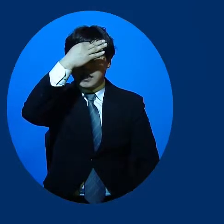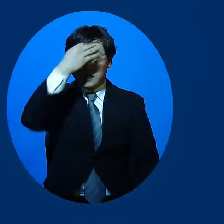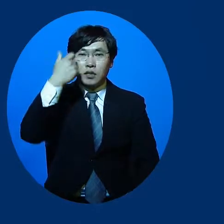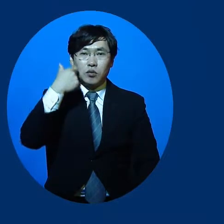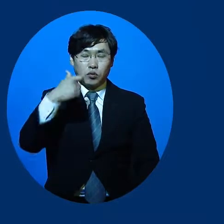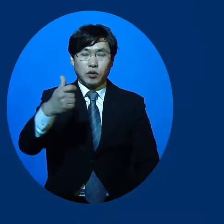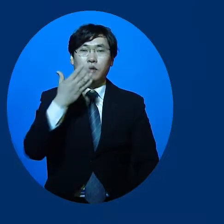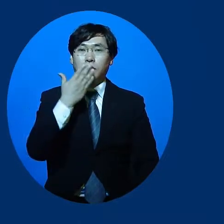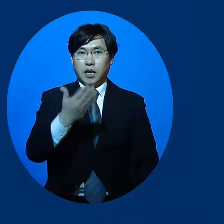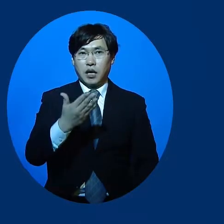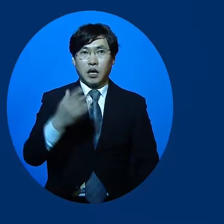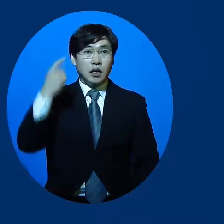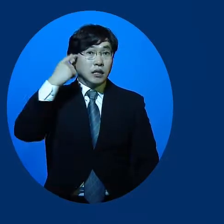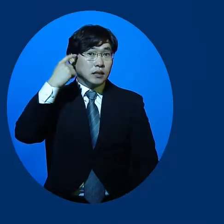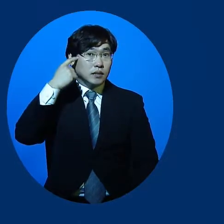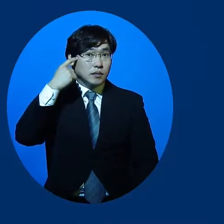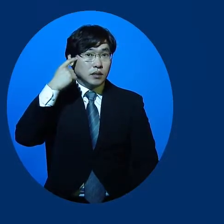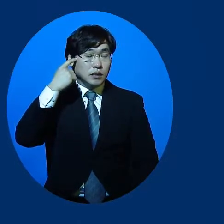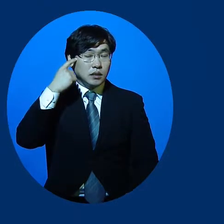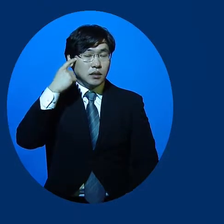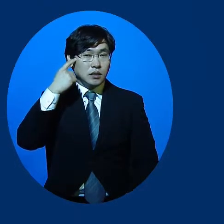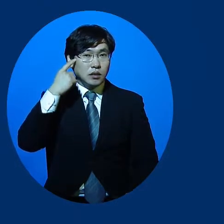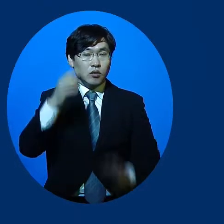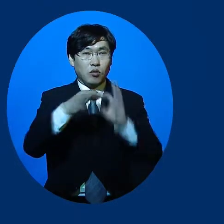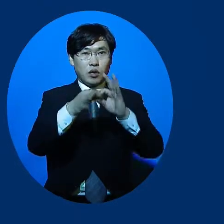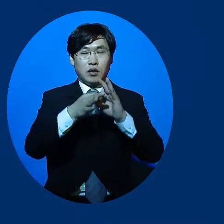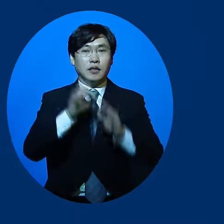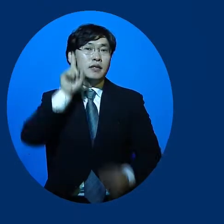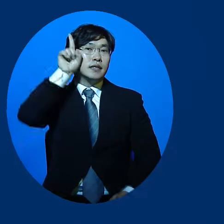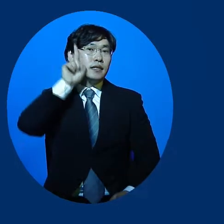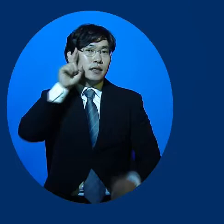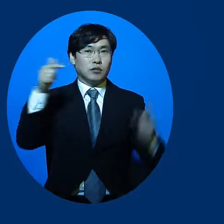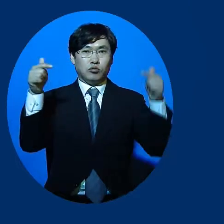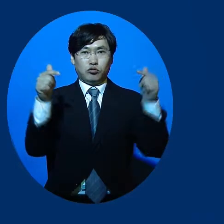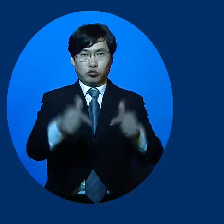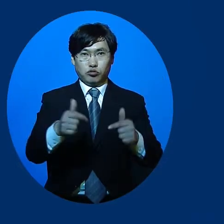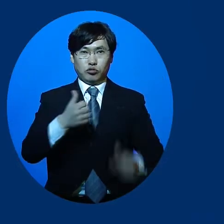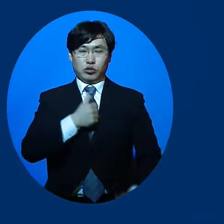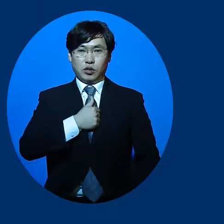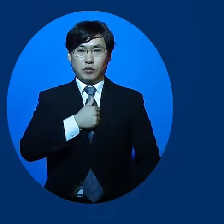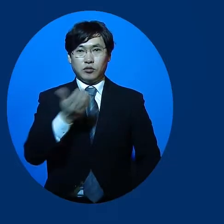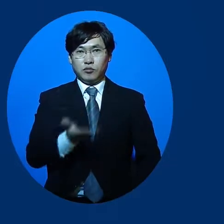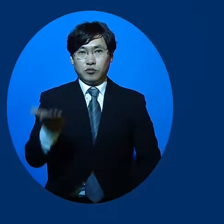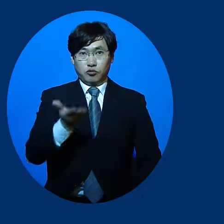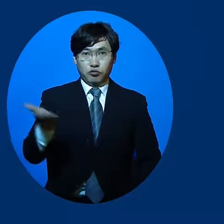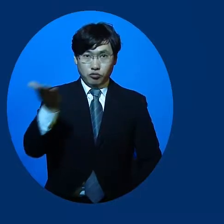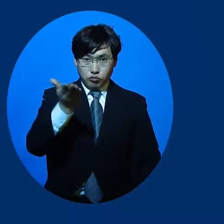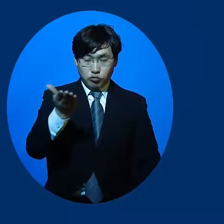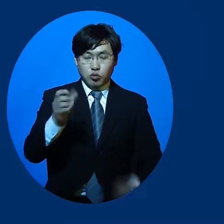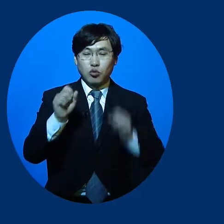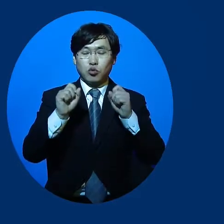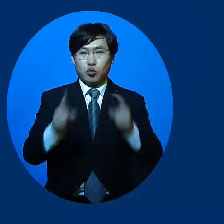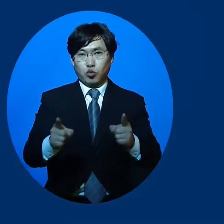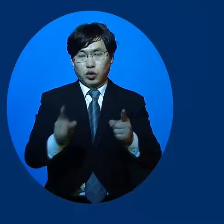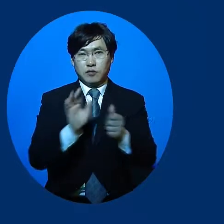그 다음에 정신 심리적으로는 스트레스 감소와 자부심 및 동기유발 증대 등의 효과가